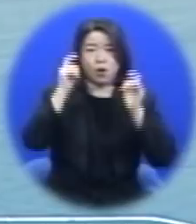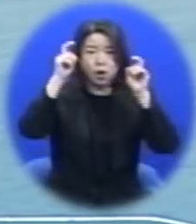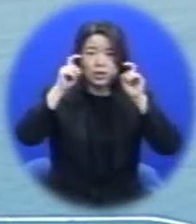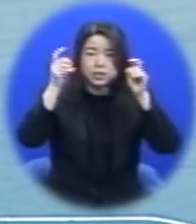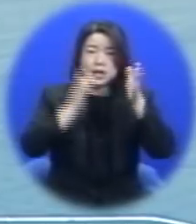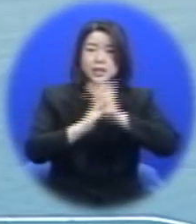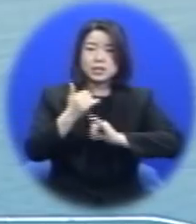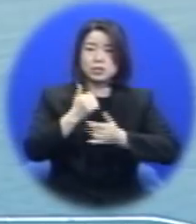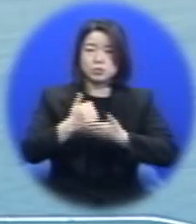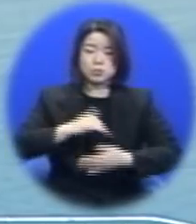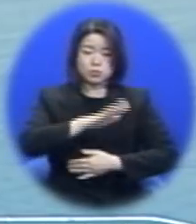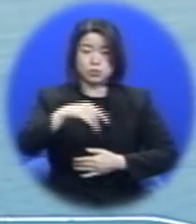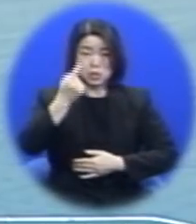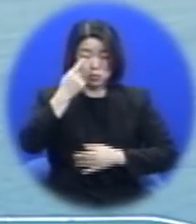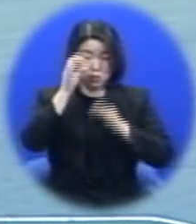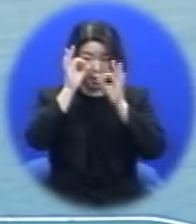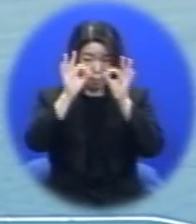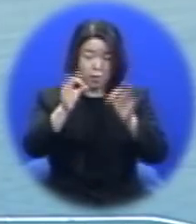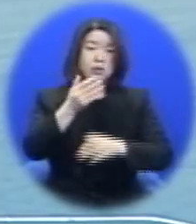눈에 보이는 것입니다.